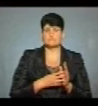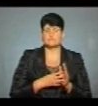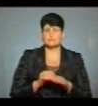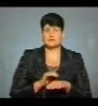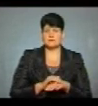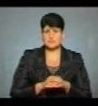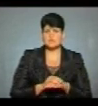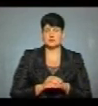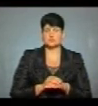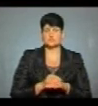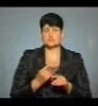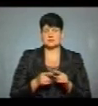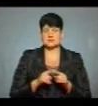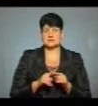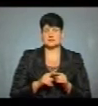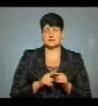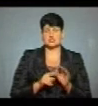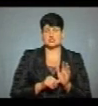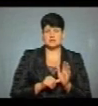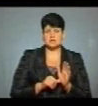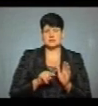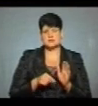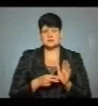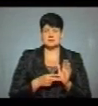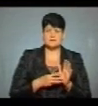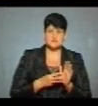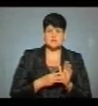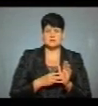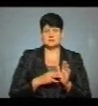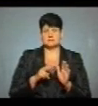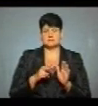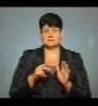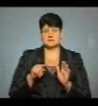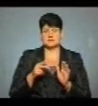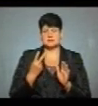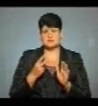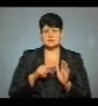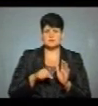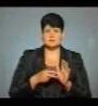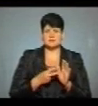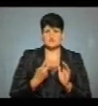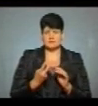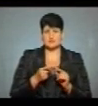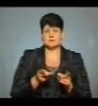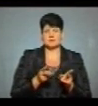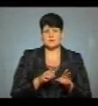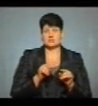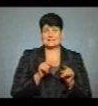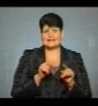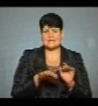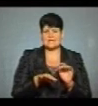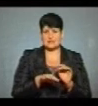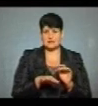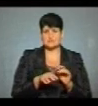можлива межа фізично, це біля 6,8-7,2%. Тобто нам лишиться тільки 2% на тих ділянках мереж